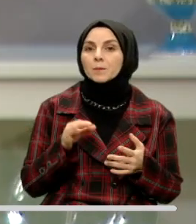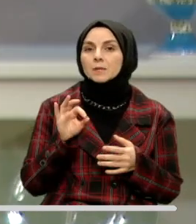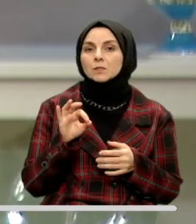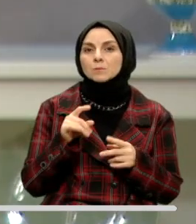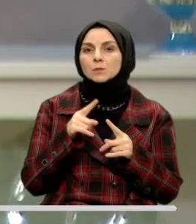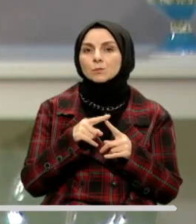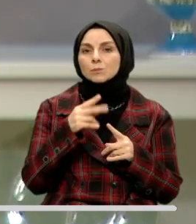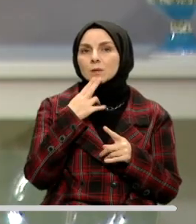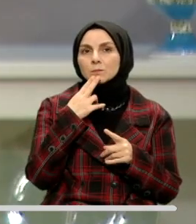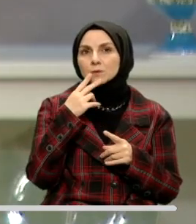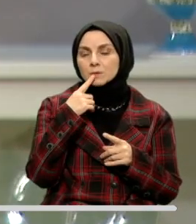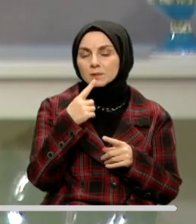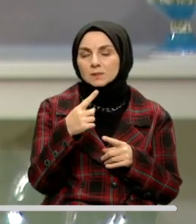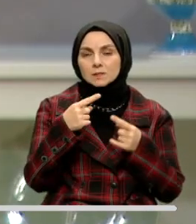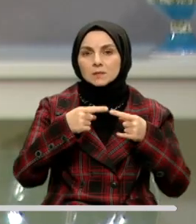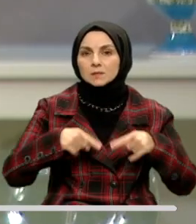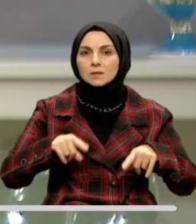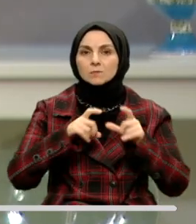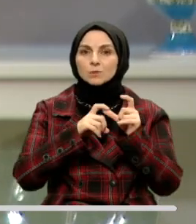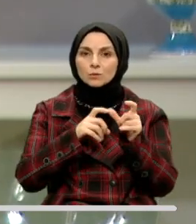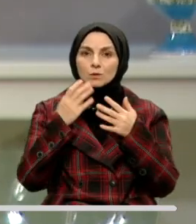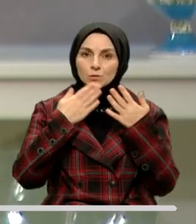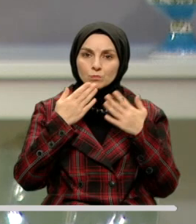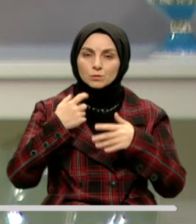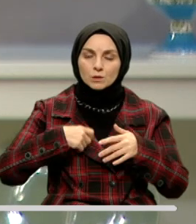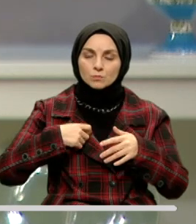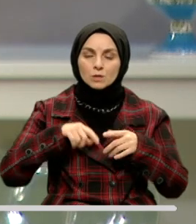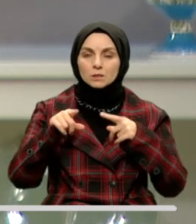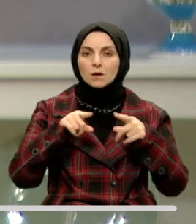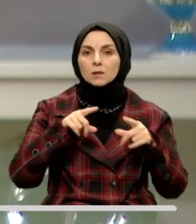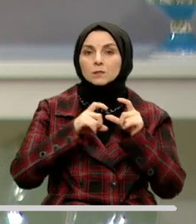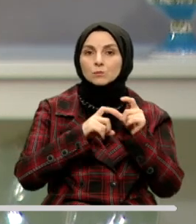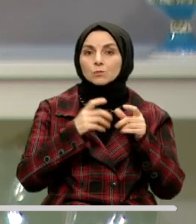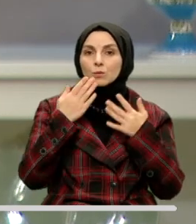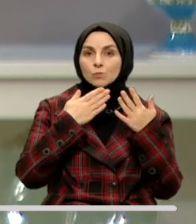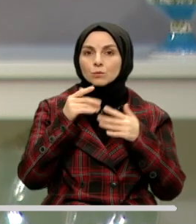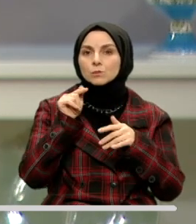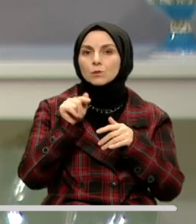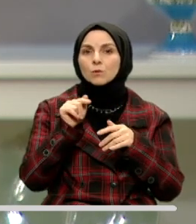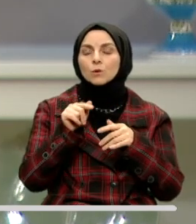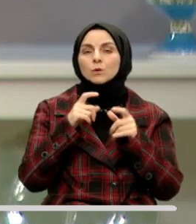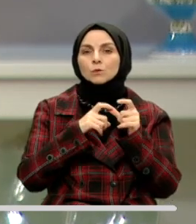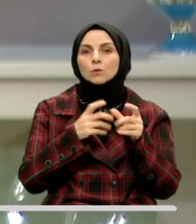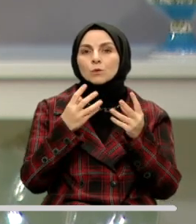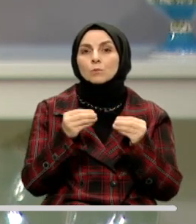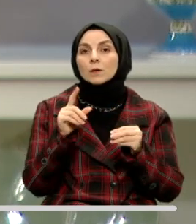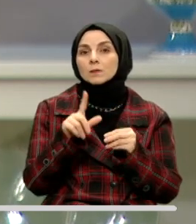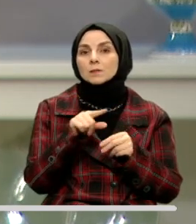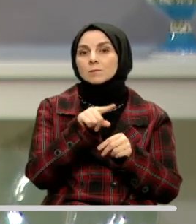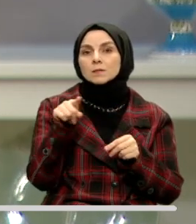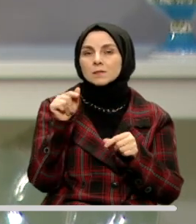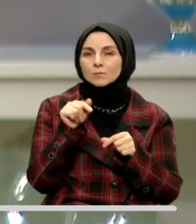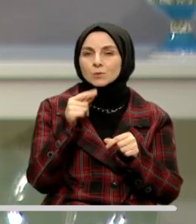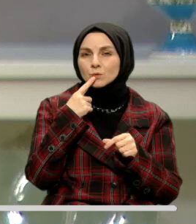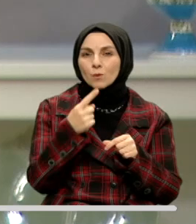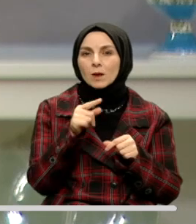Hanımcığım dediniz ya, mesela sınavda soruları okurken özellikle mesela hangi soruyu okuyorsak o an sadece o soruda olmalıyız. Şimdi siz bunu söylerken ben de